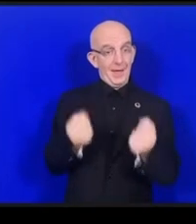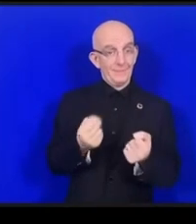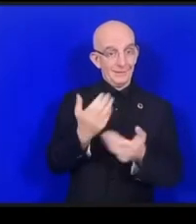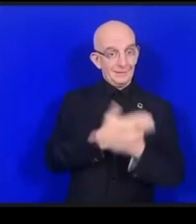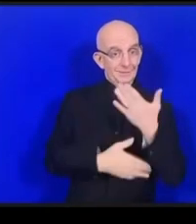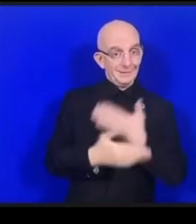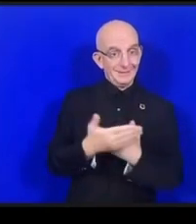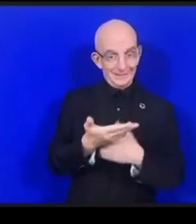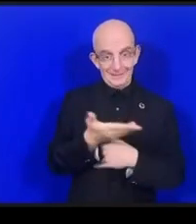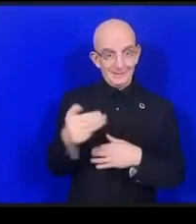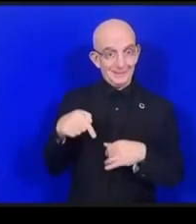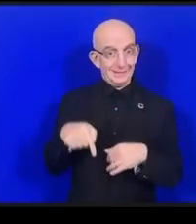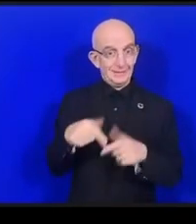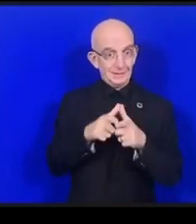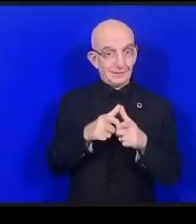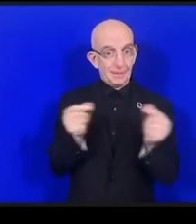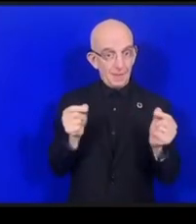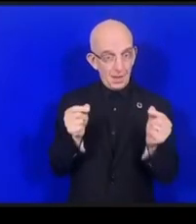в